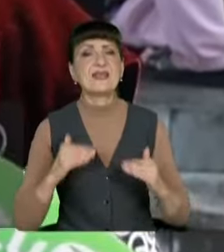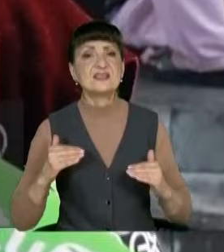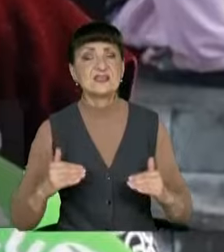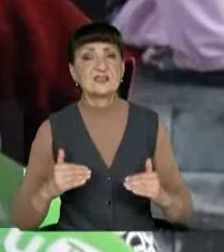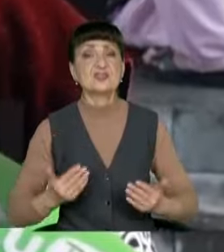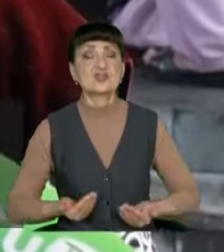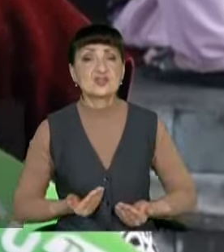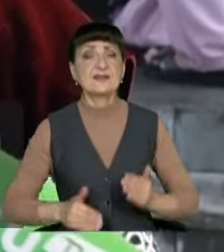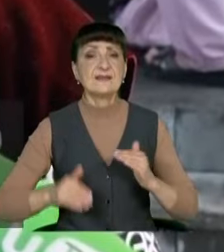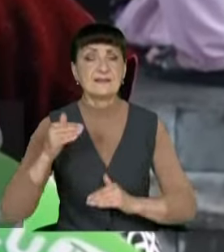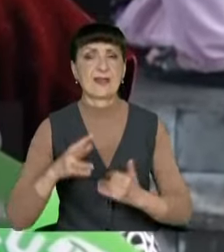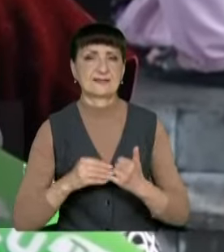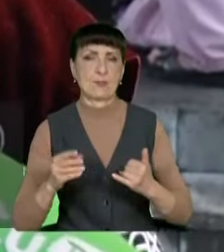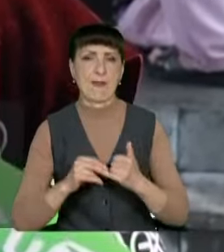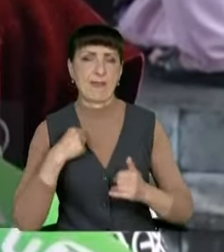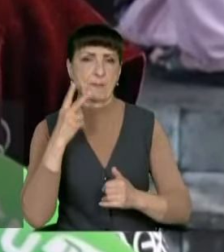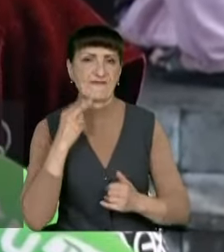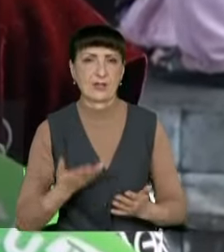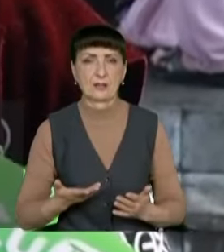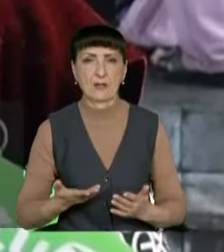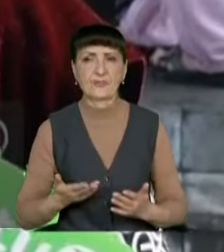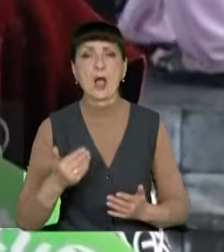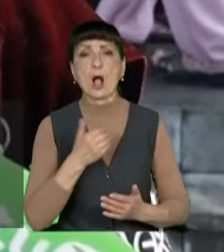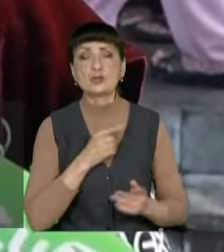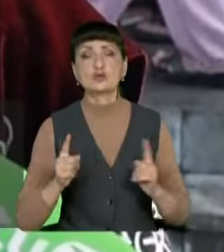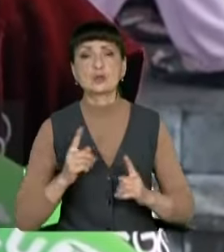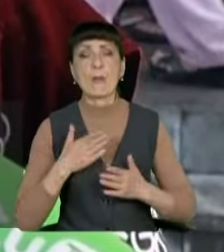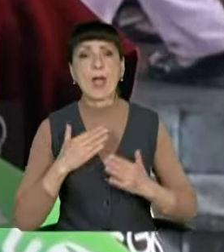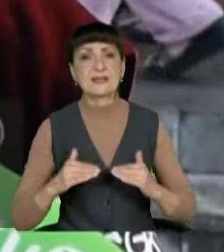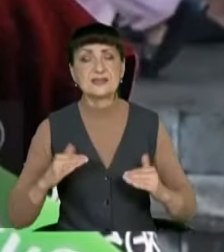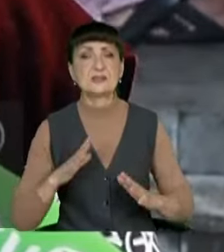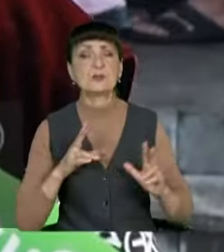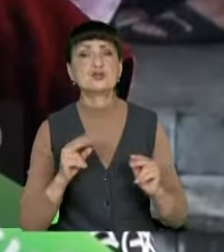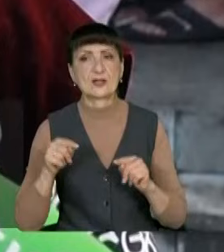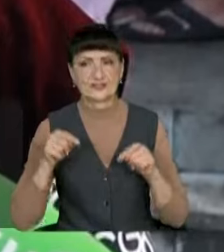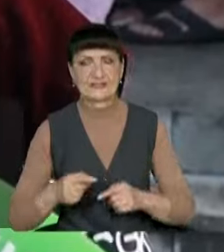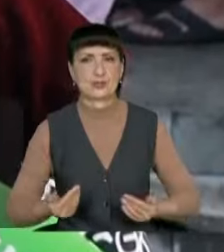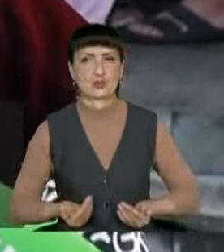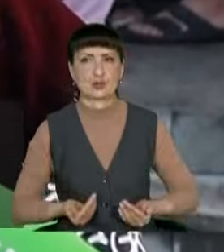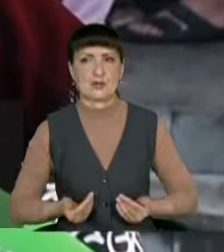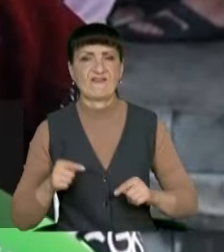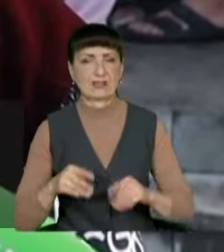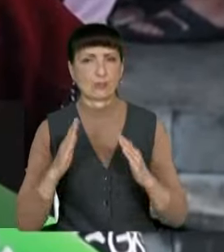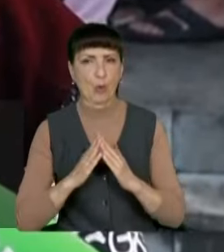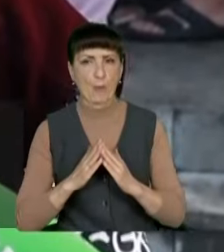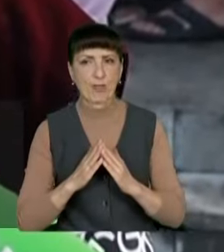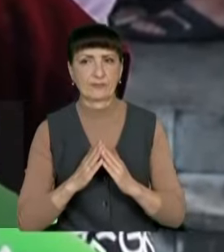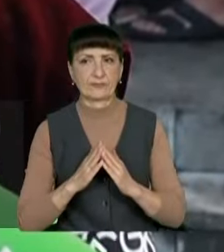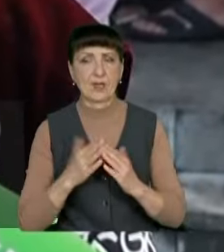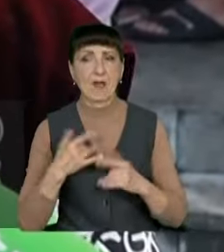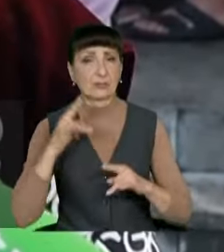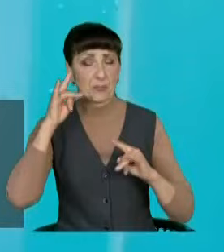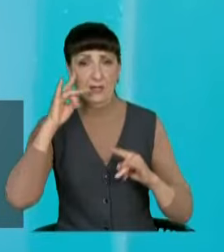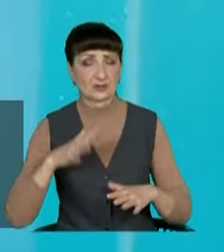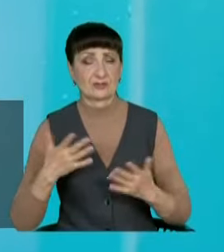привыкли, я привыкла. Вот. Хочу, чтобы мои дети счастливо жили здесь. В этом доме. Это